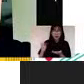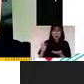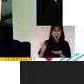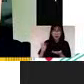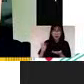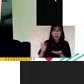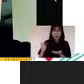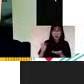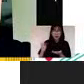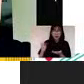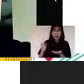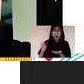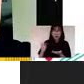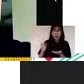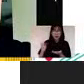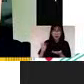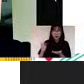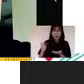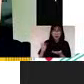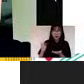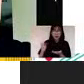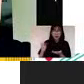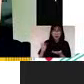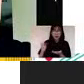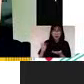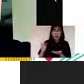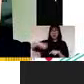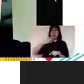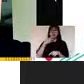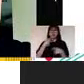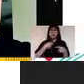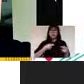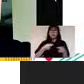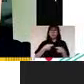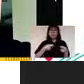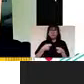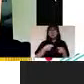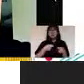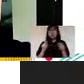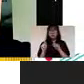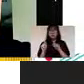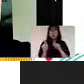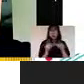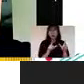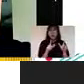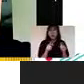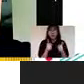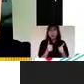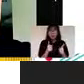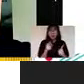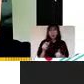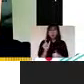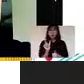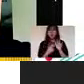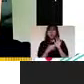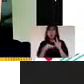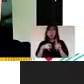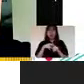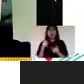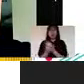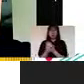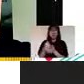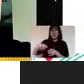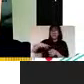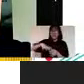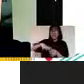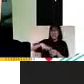Dia memiliki sebuah business model yang unik gitu. Jadi daerah ini cukup terpencil, tetapi kalau kita datang